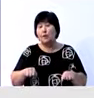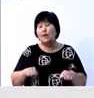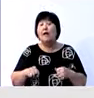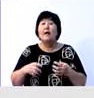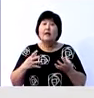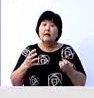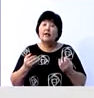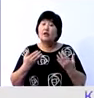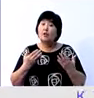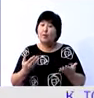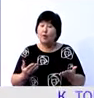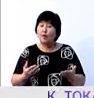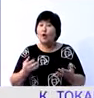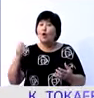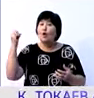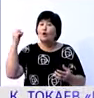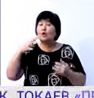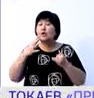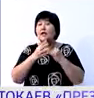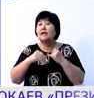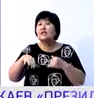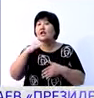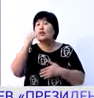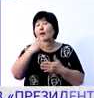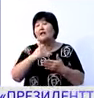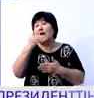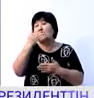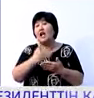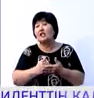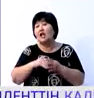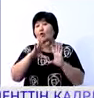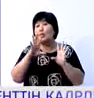Енді бұл нұрлы жер бағдарламасының шарттары бойынша